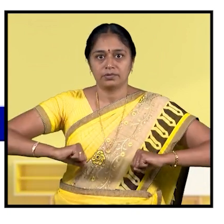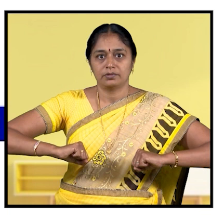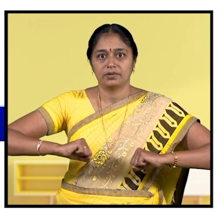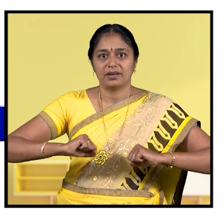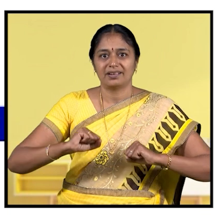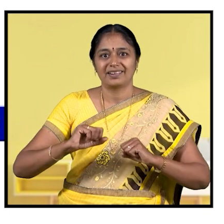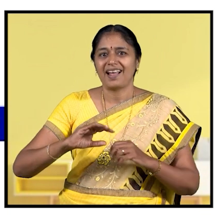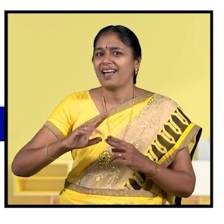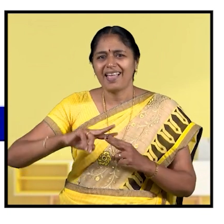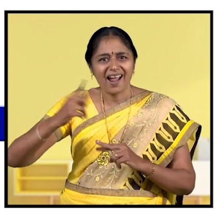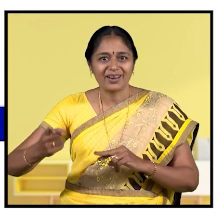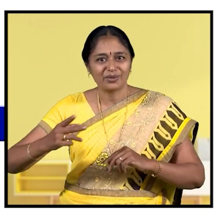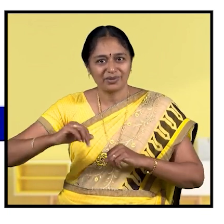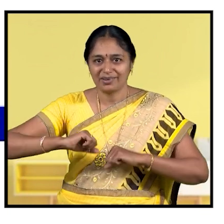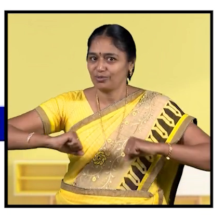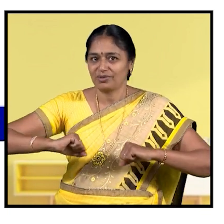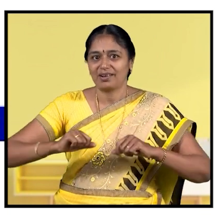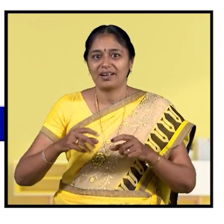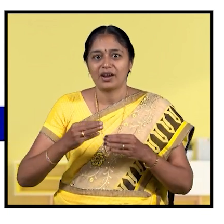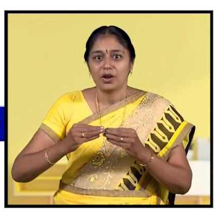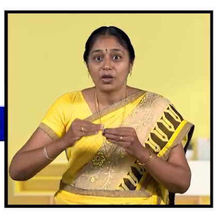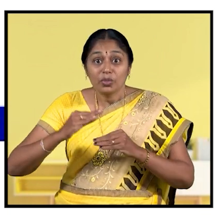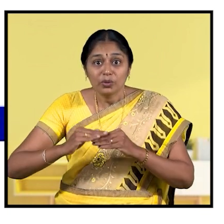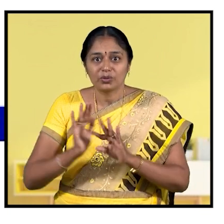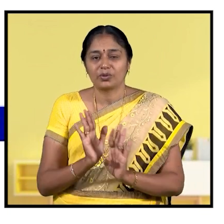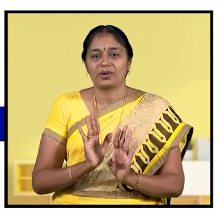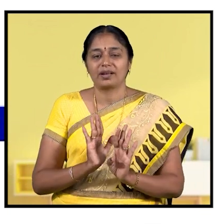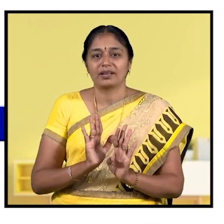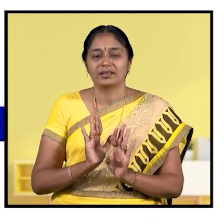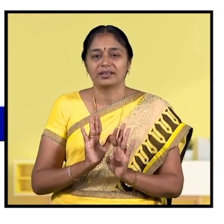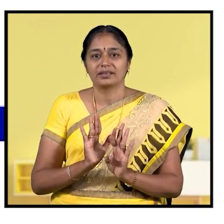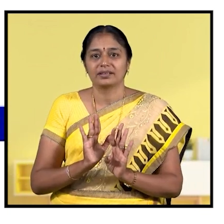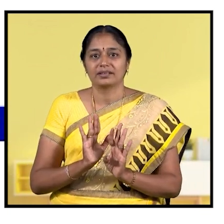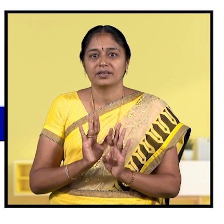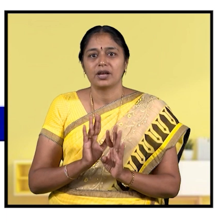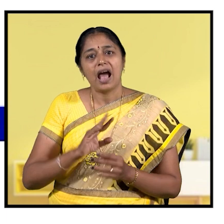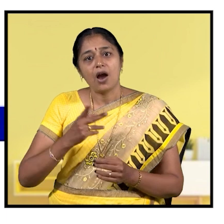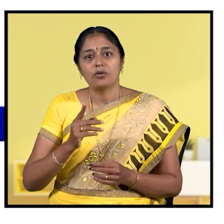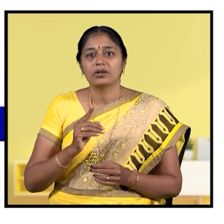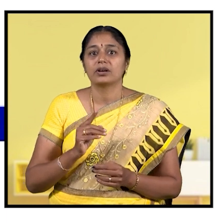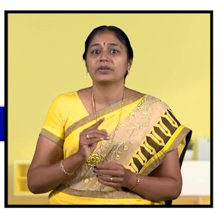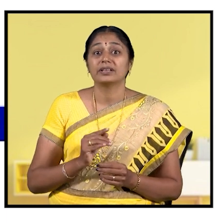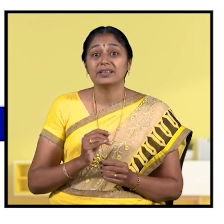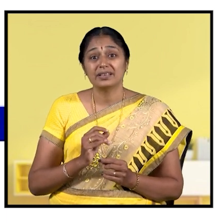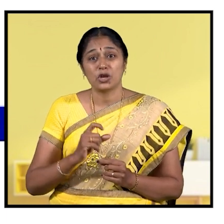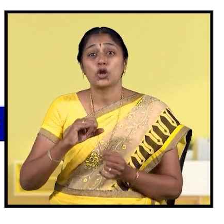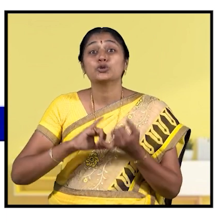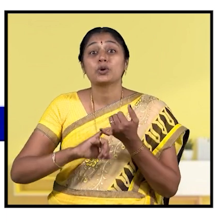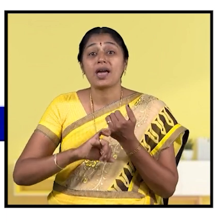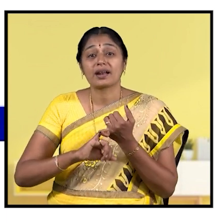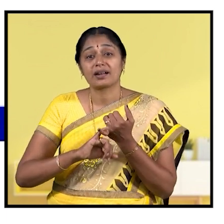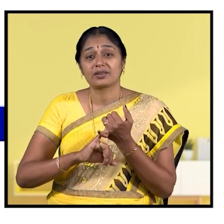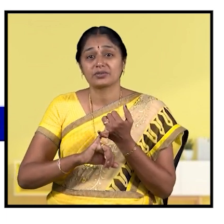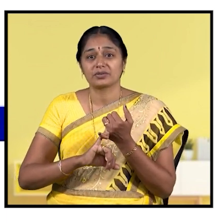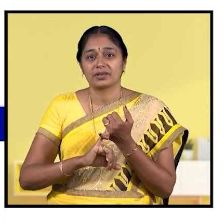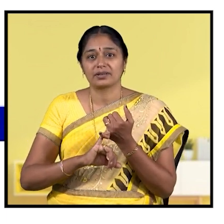அது வந்து இன்னொருத்தருக்கு தொற்றிக்காது. அதே போல் நீரிழிவு நோய் சொல்லலாம், இதயம் சம்மந்தப்பட்ட நோய் சொல்லலாம், புற்றுநோய், இதெல்லாம் வந்து அடுத்தவங்களுக்கு வந்து தொட்டி கொள்ளாத நோய்,